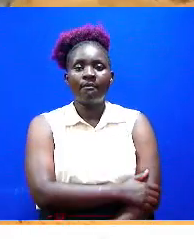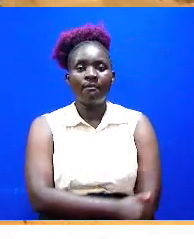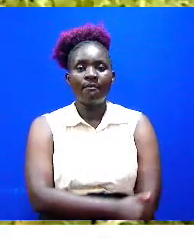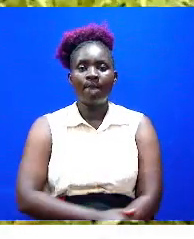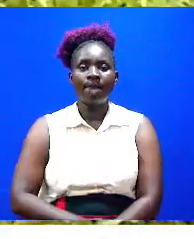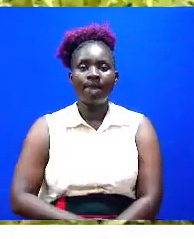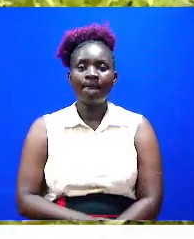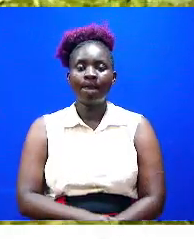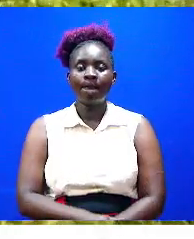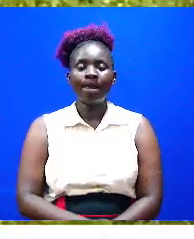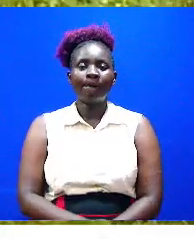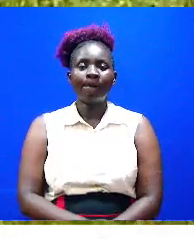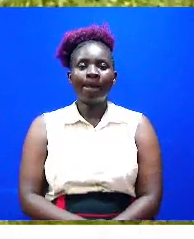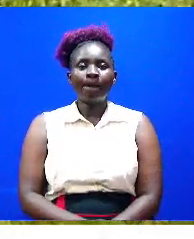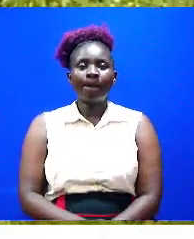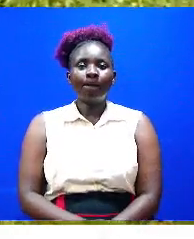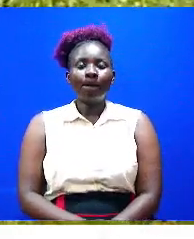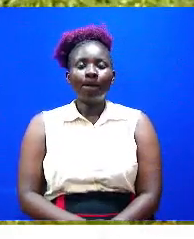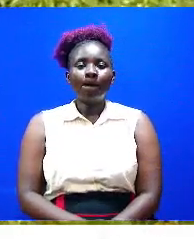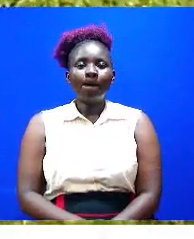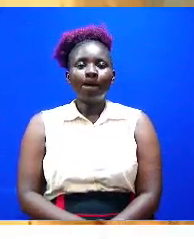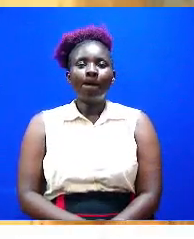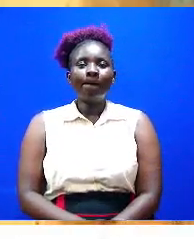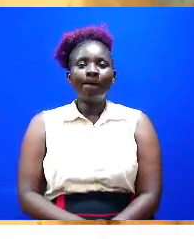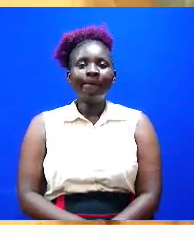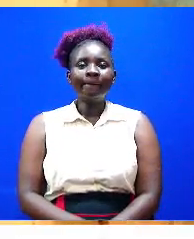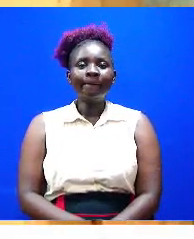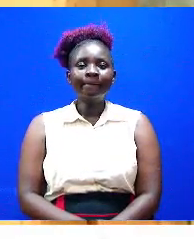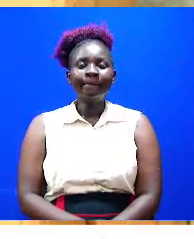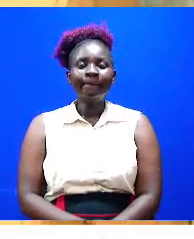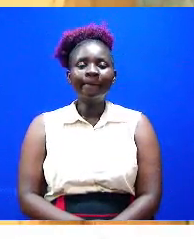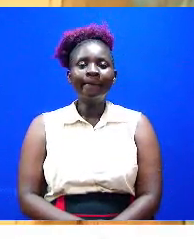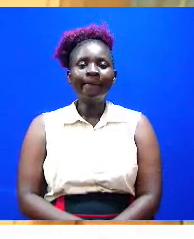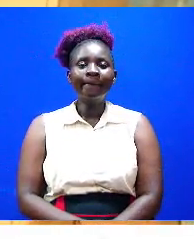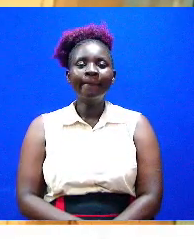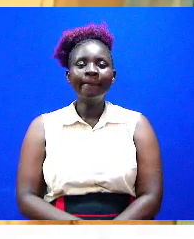Nyamira inchi gonkuru kwa Polycap. Okara.